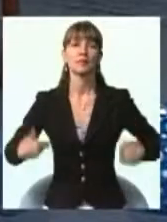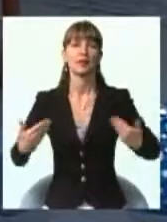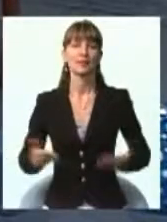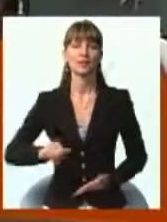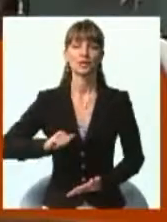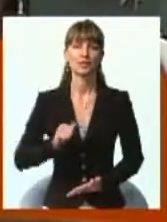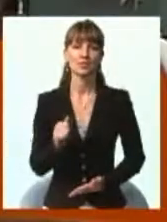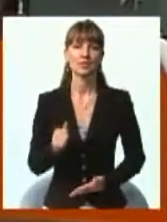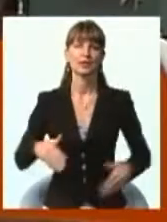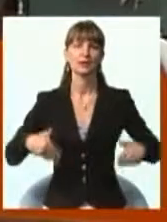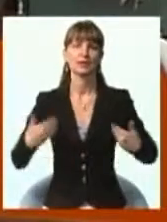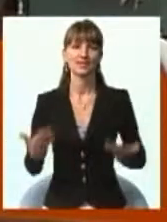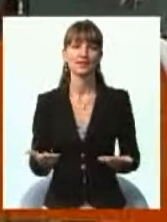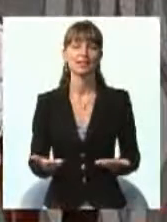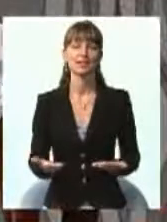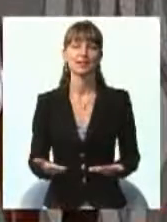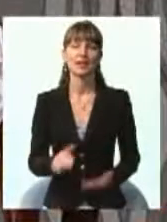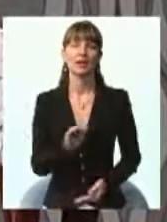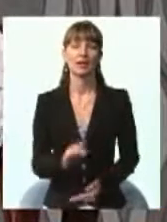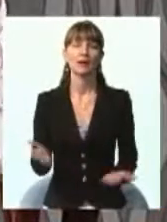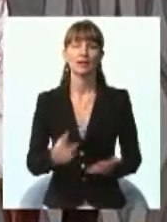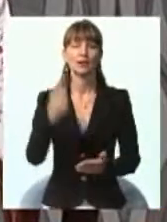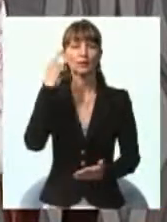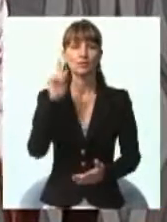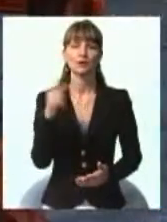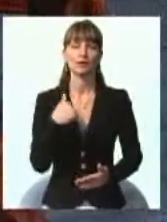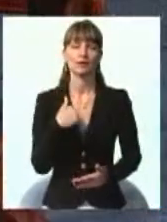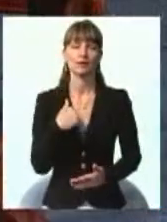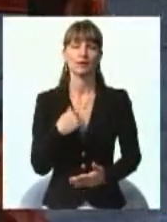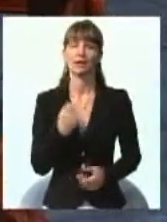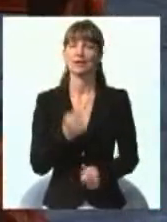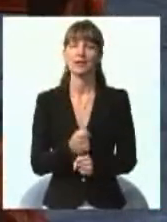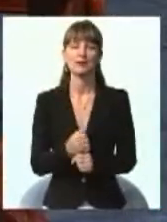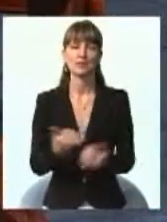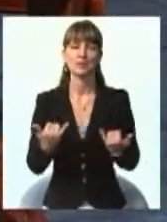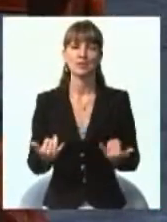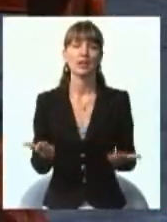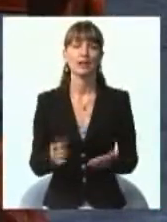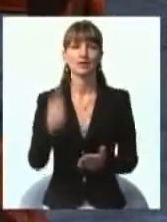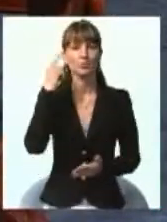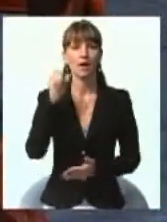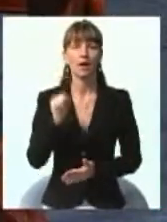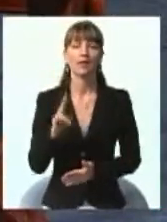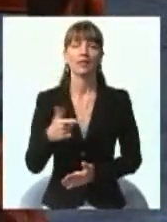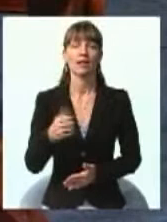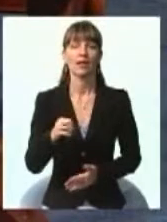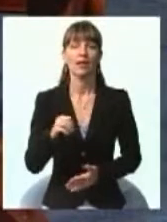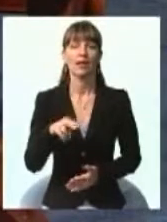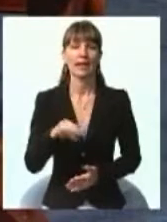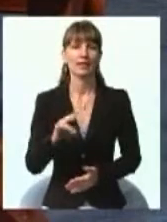Привіт, друзі! Привіт! Малята, як ви гадаєте, а що я взагалі роблю от зараз? Як ти гадаєш, Ангелінко?